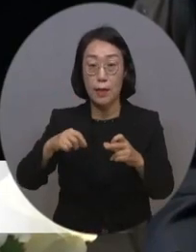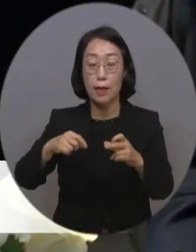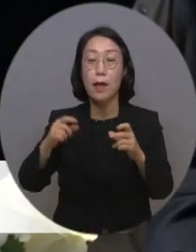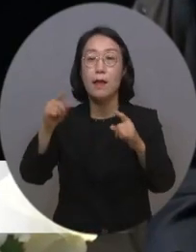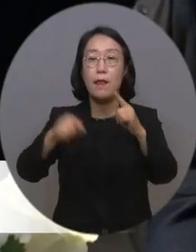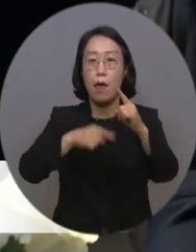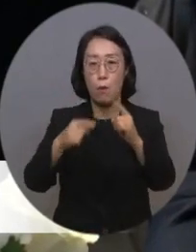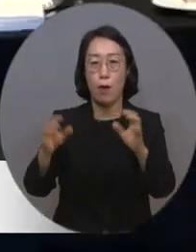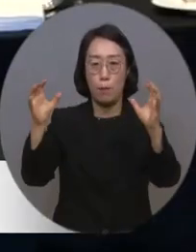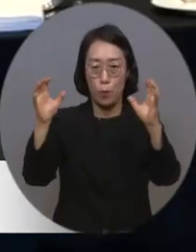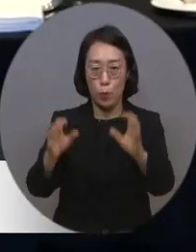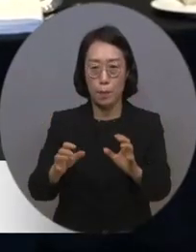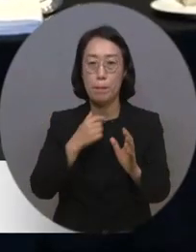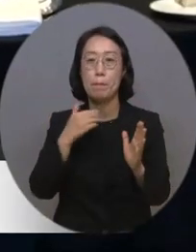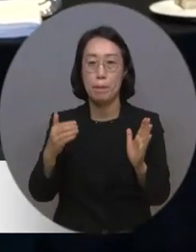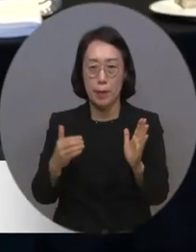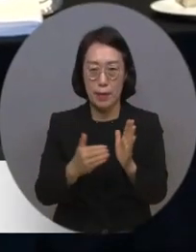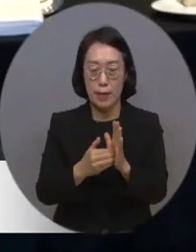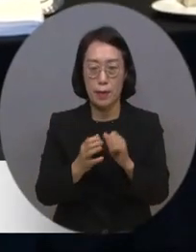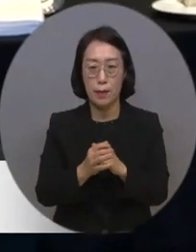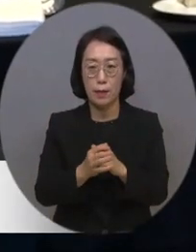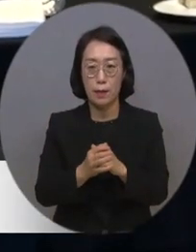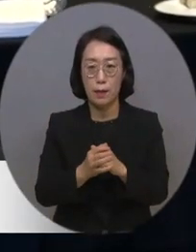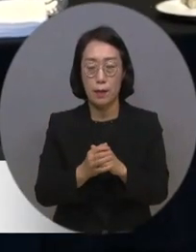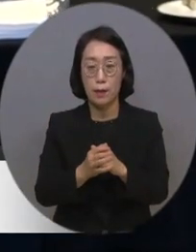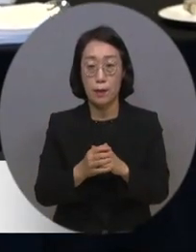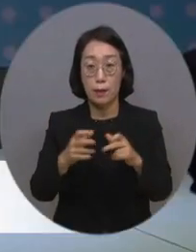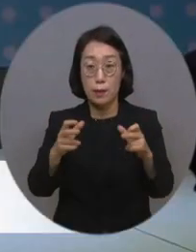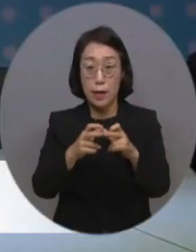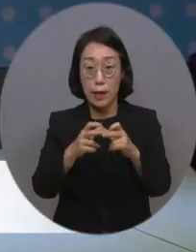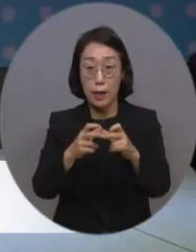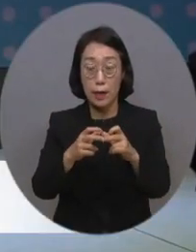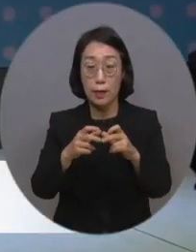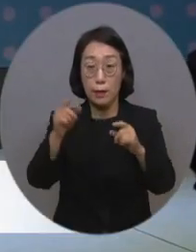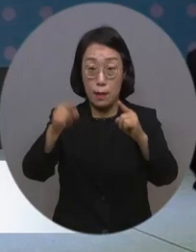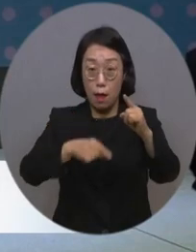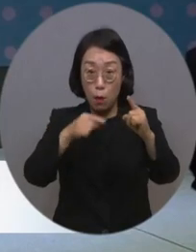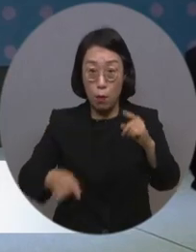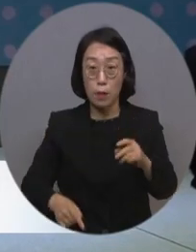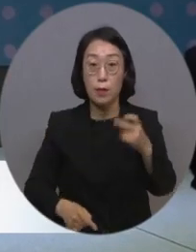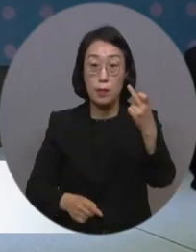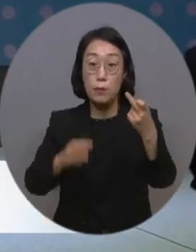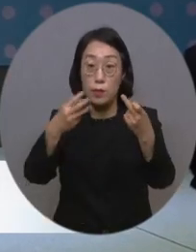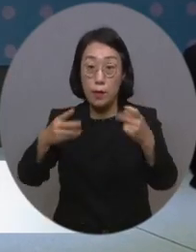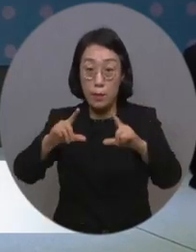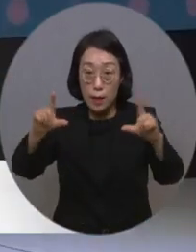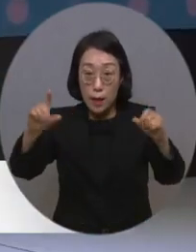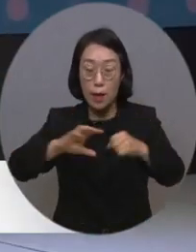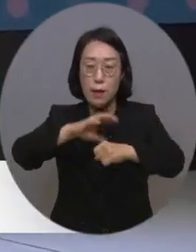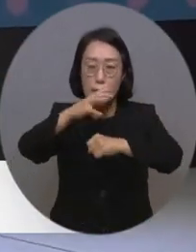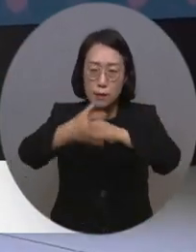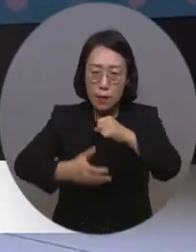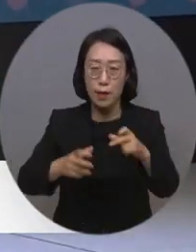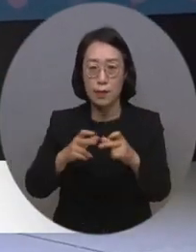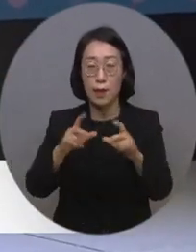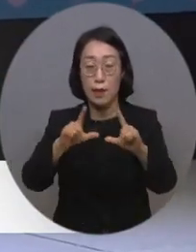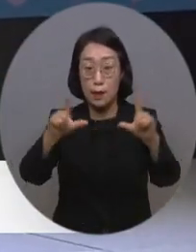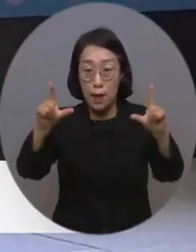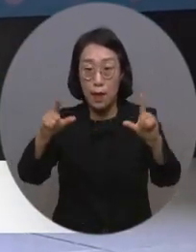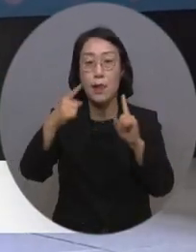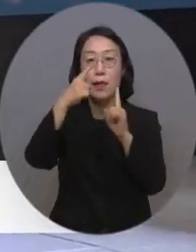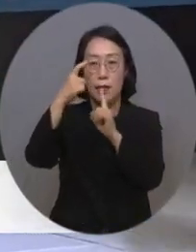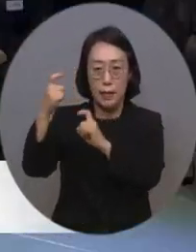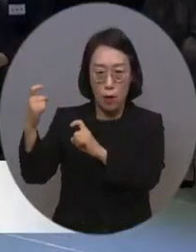대회를 개최했습니다. 장애인 당사자 대회는 12월 3일 UN에서 지정한 세계 장애인의 날을